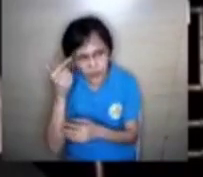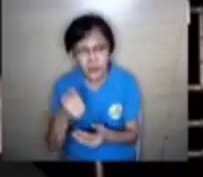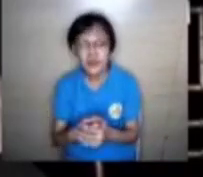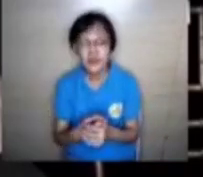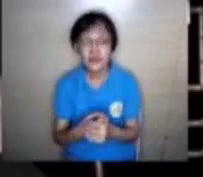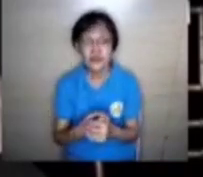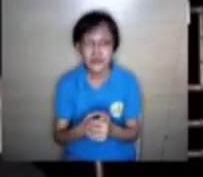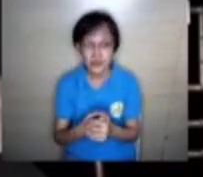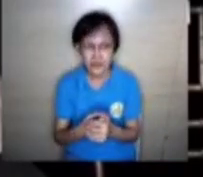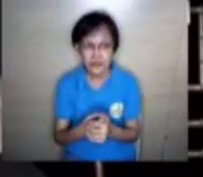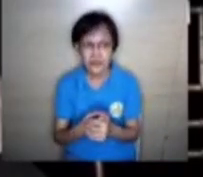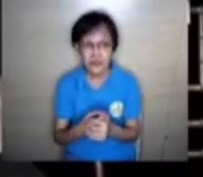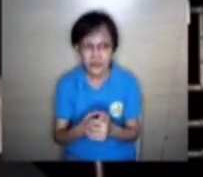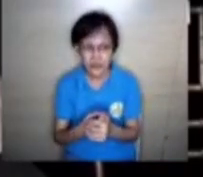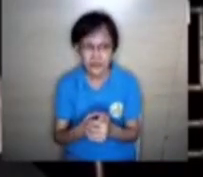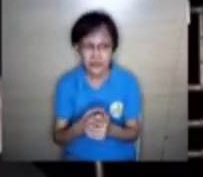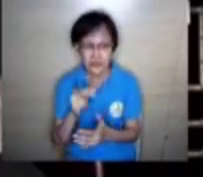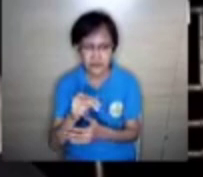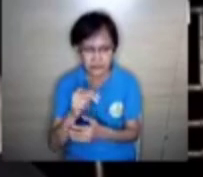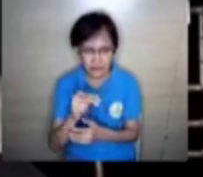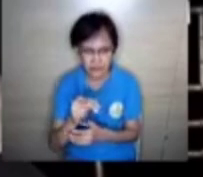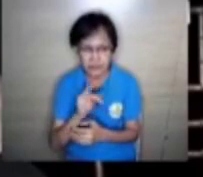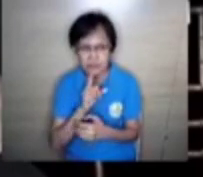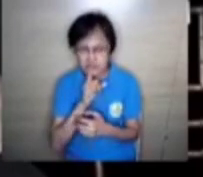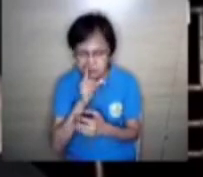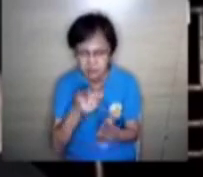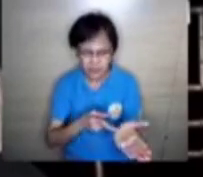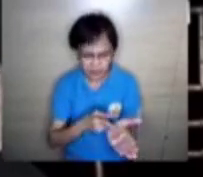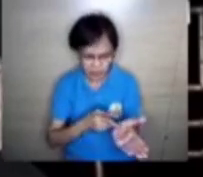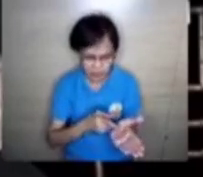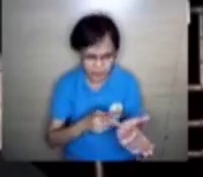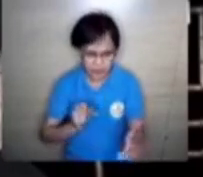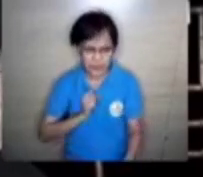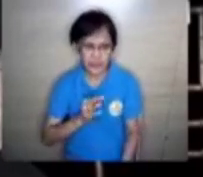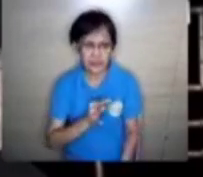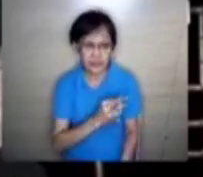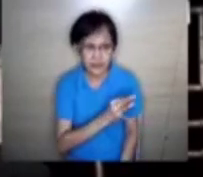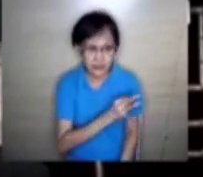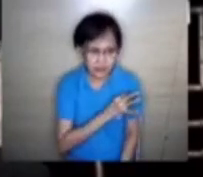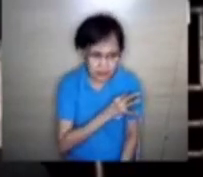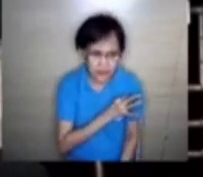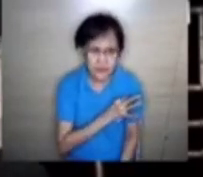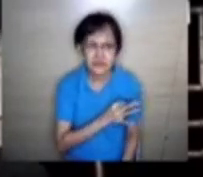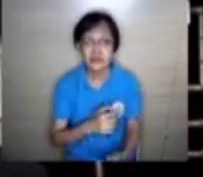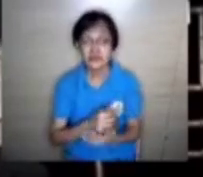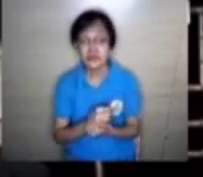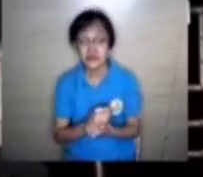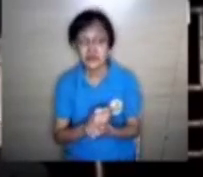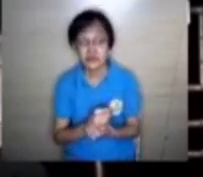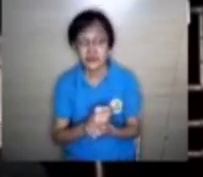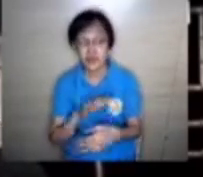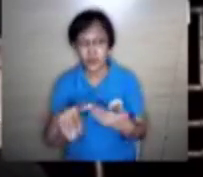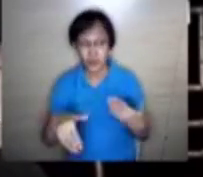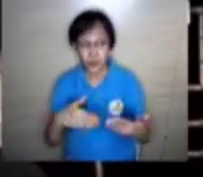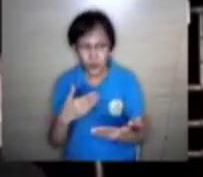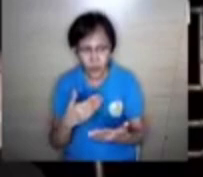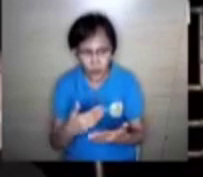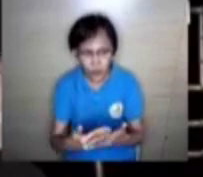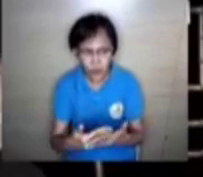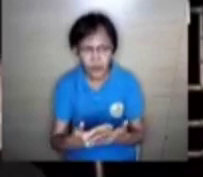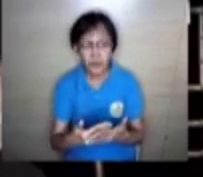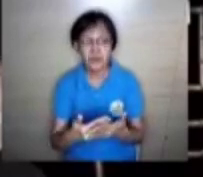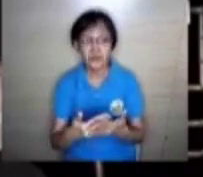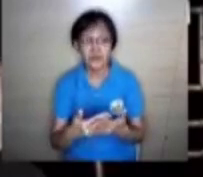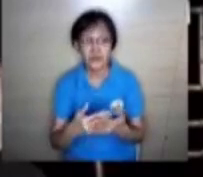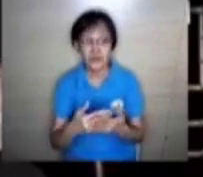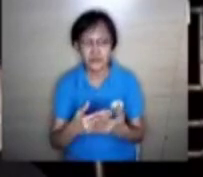pinakakontrobersyal ang procurement. Sa ating mga kawani na nasa front lines ng mga reformang pinakikilala natin, yung mga nasa back,